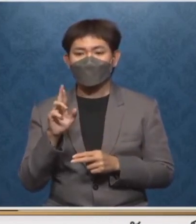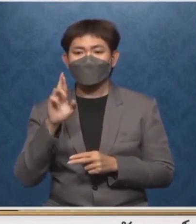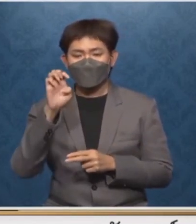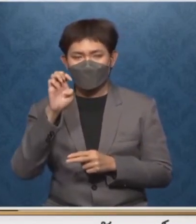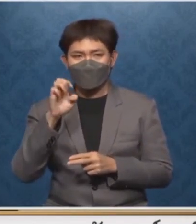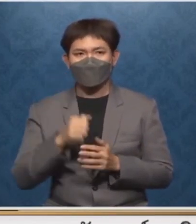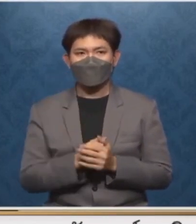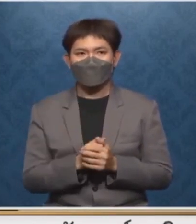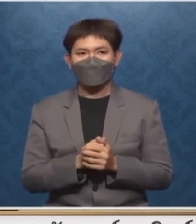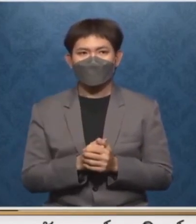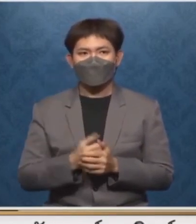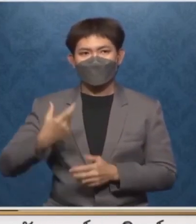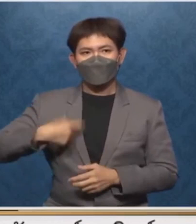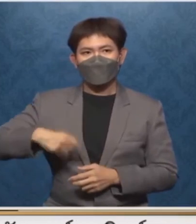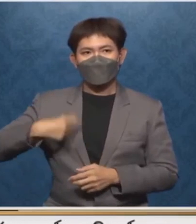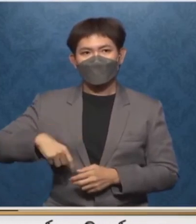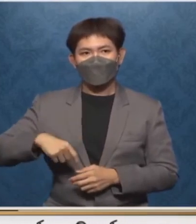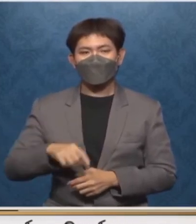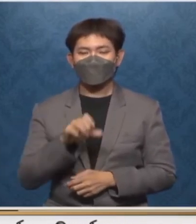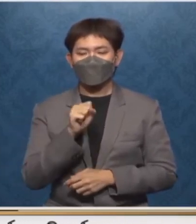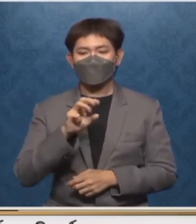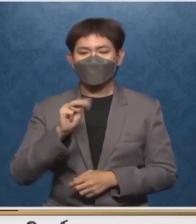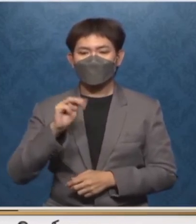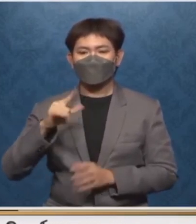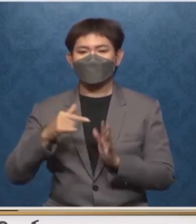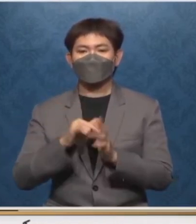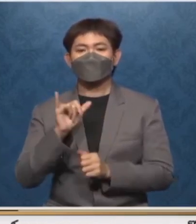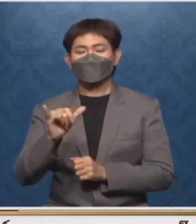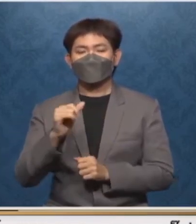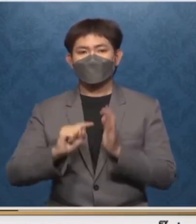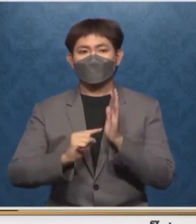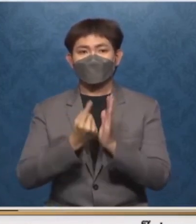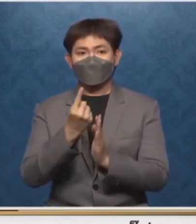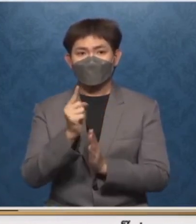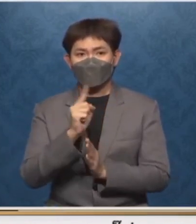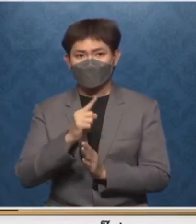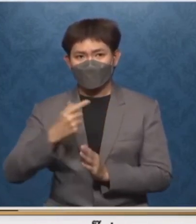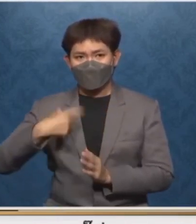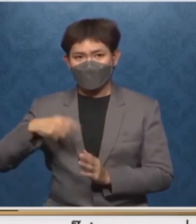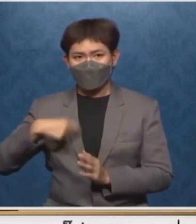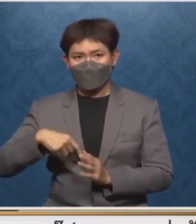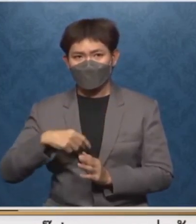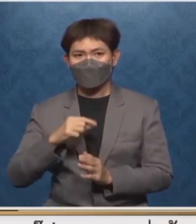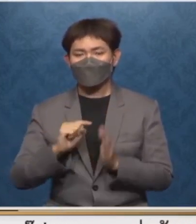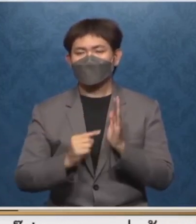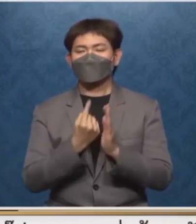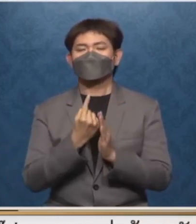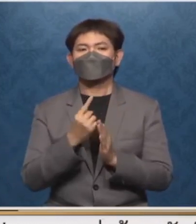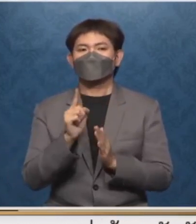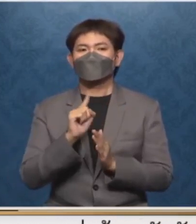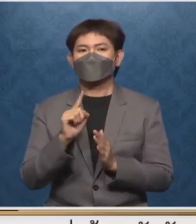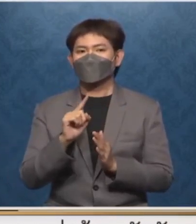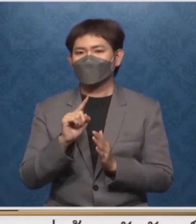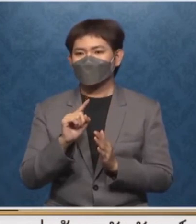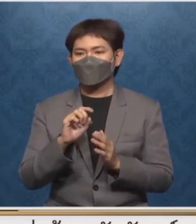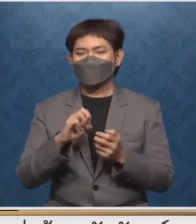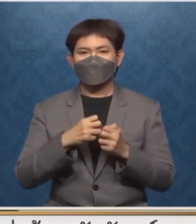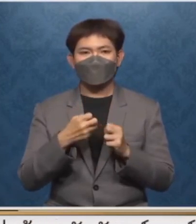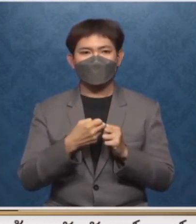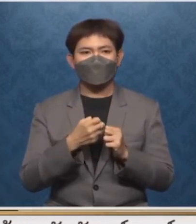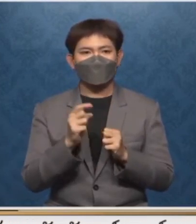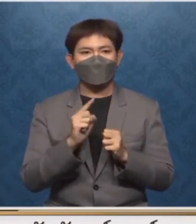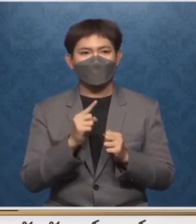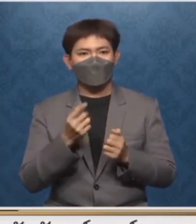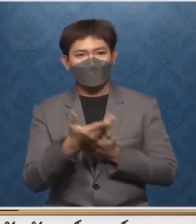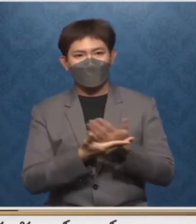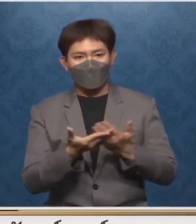คดีคุณทนายสมชายนีรภัยจิตเป็นคดีแรกนะคะทนายสมชายเป็นเหยื่อรายแรกที่คดีถูกนำขึ้นสู่การพิจารณ